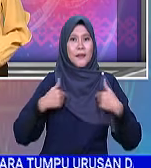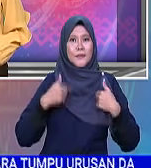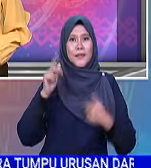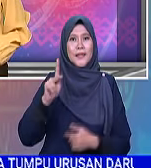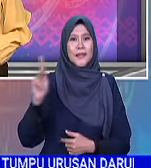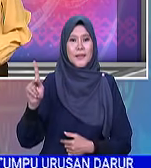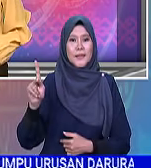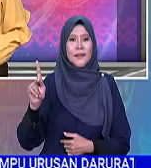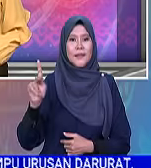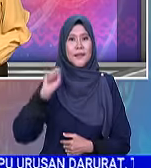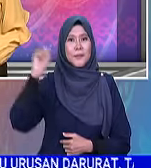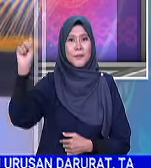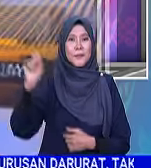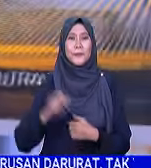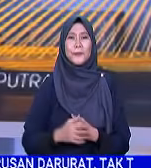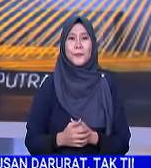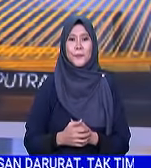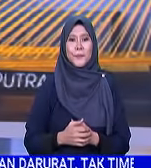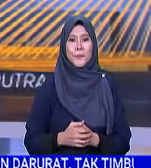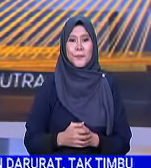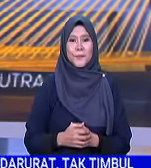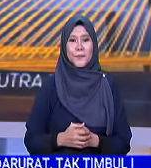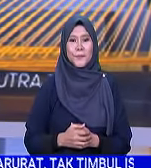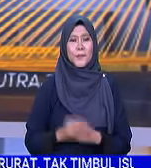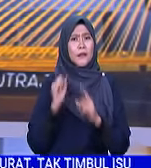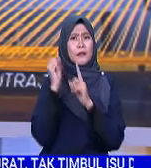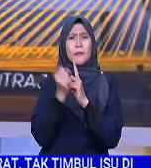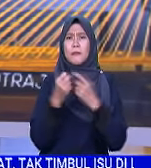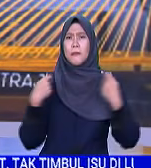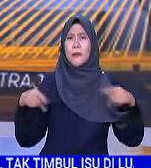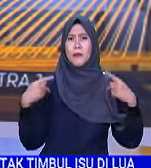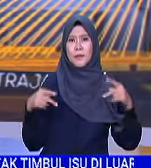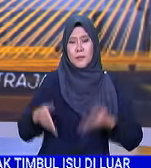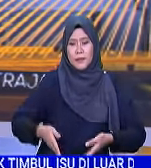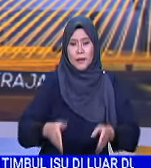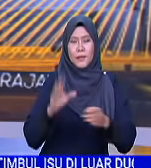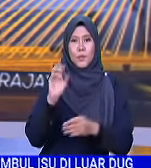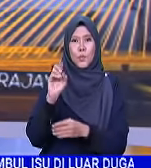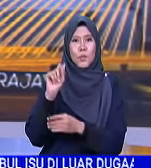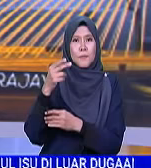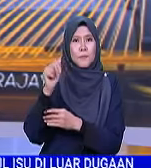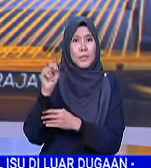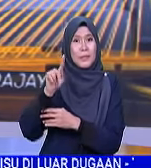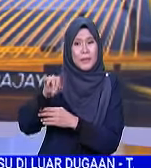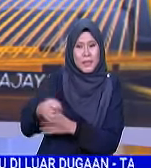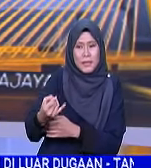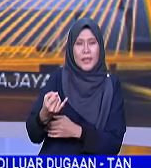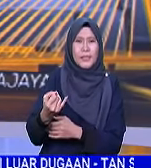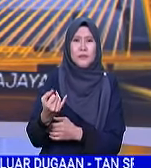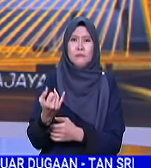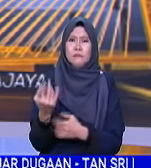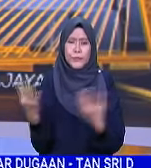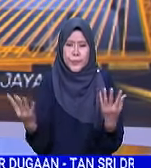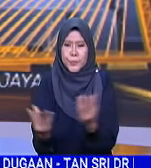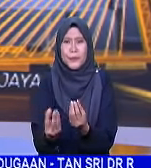Kinabalu, Sabah. Kita ke perkembangan yang seterusnya. Keadaan di pasar Jalan Osman Petaling Jaya tidak sesibuk seperti